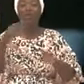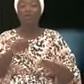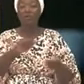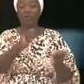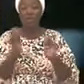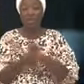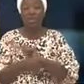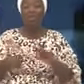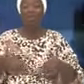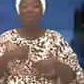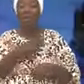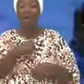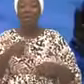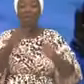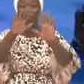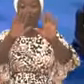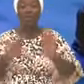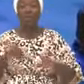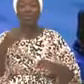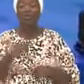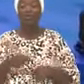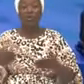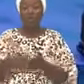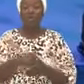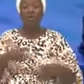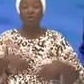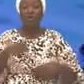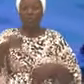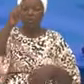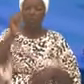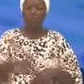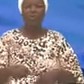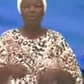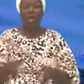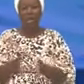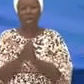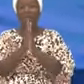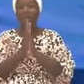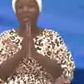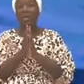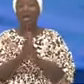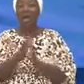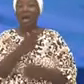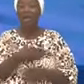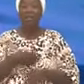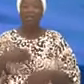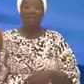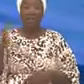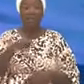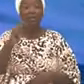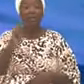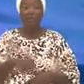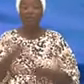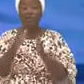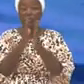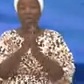vie change et des prodiges de la vie transformée ils doivent réclamer et doivent demander de prier et je le ferai pour eux